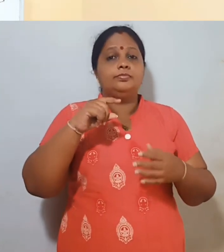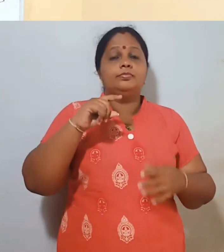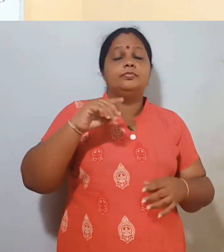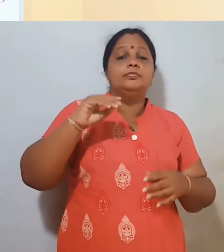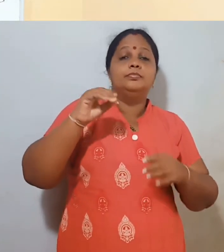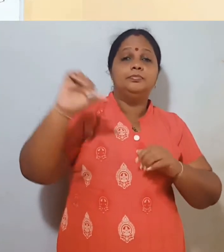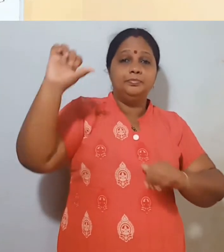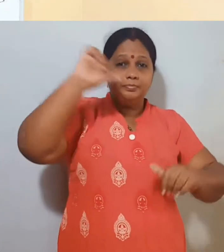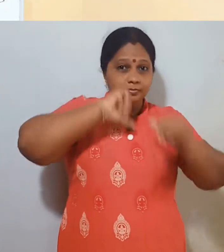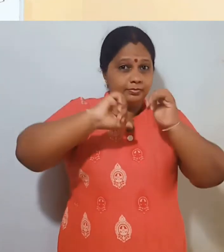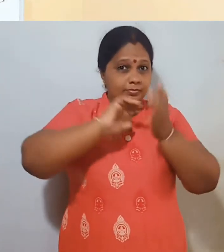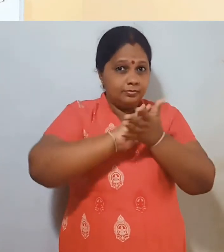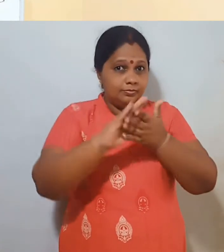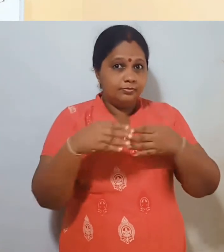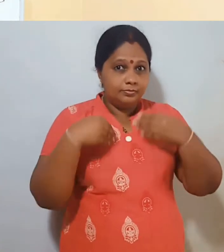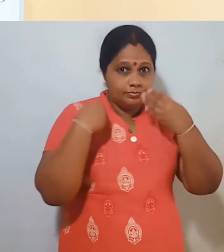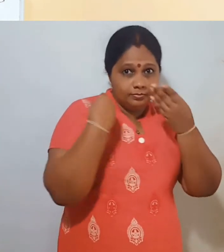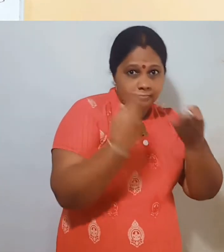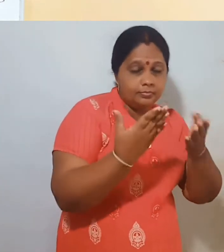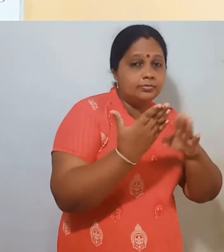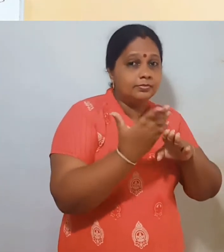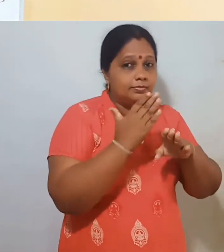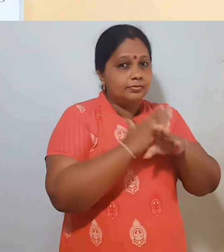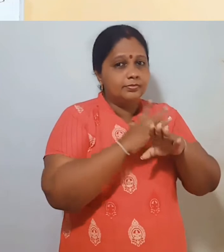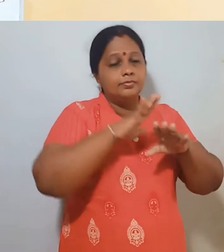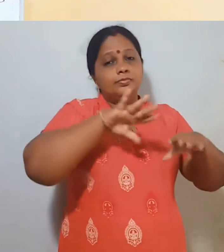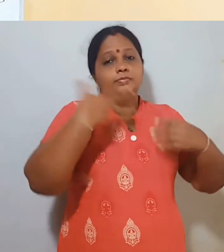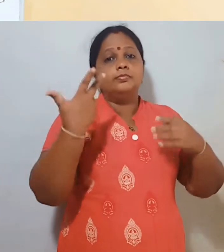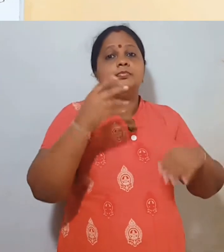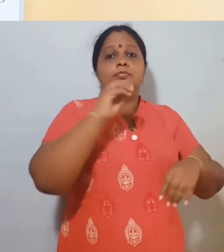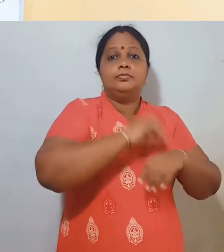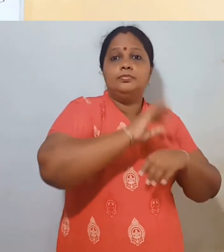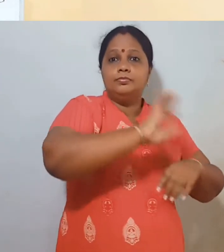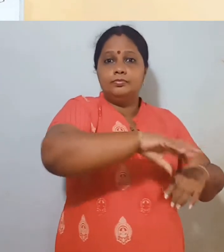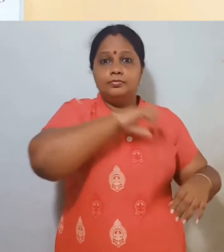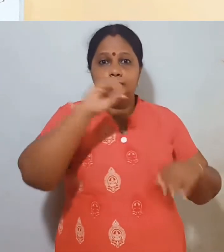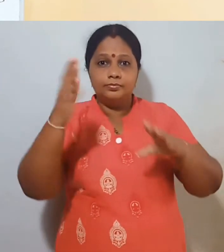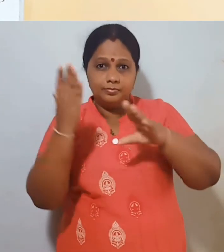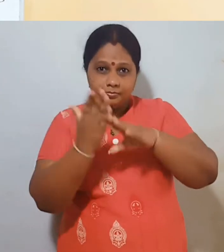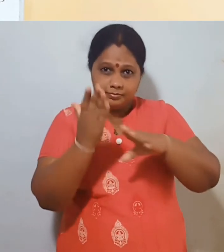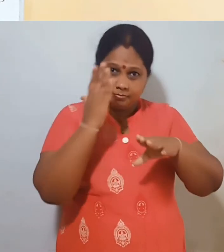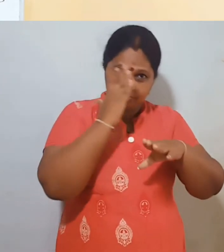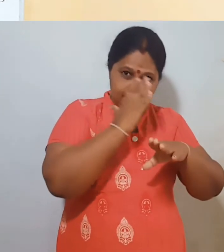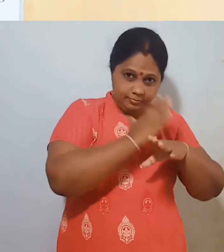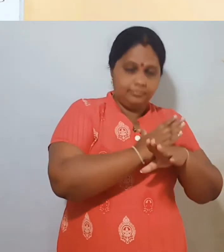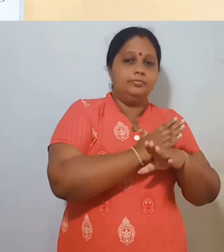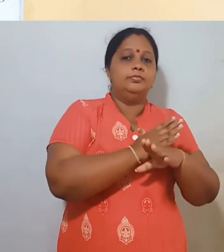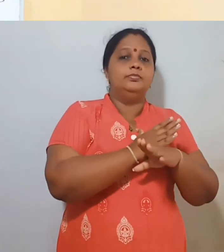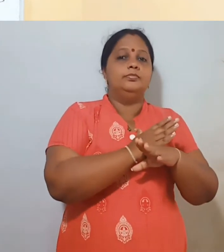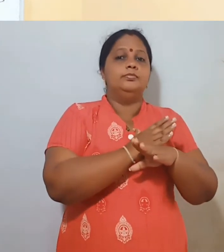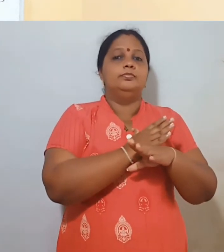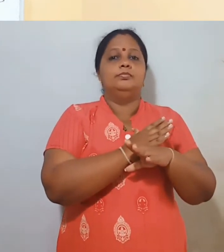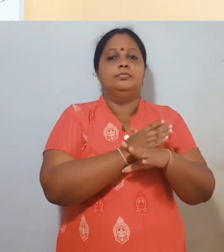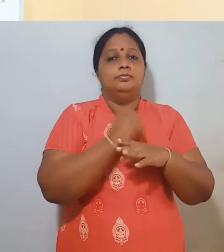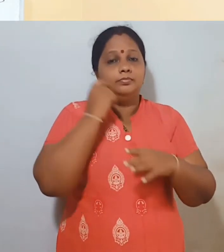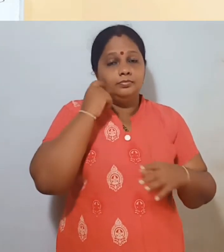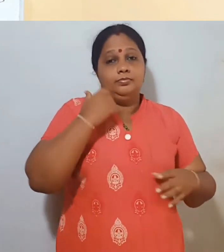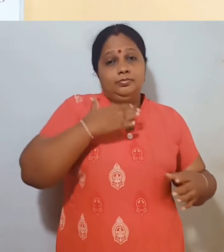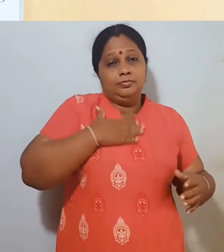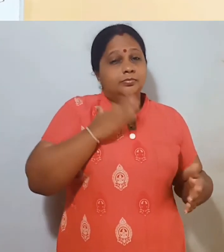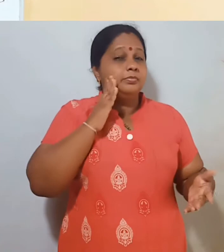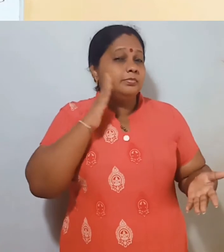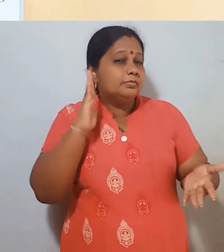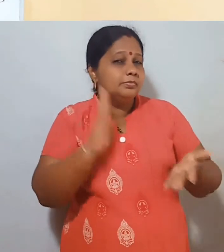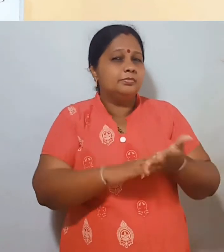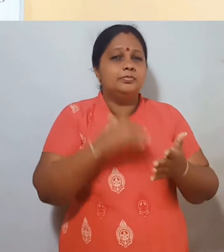உதவி கிடைக்கும் வரைக்கும், அல்லது சரியான வைத்தியத்துக்குரிய இடத்துக்கு அவர் போய் சேரும் வரைக்கும், அல்லது ஹாஸ்பிட்டலுக்கு போய் சேரும் வரைக்கும் அவருக்கு நம்மளால